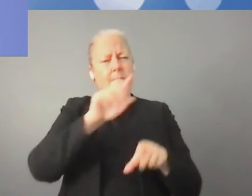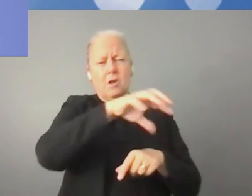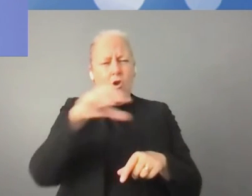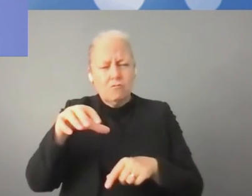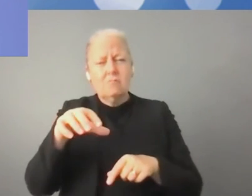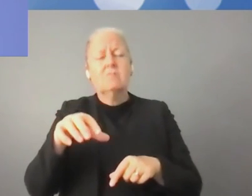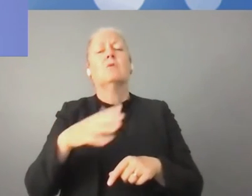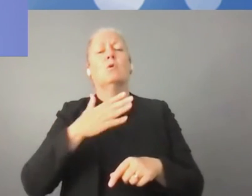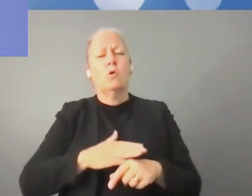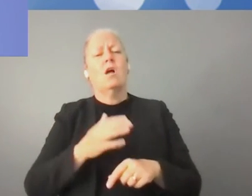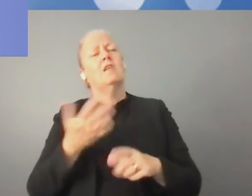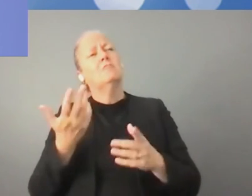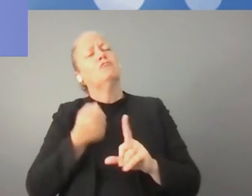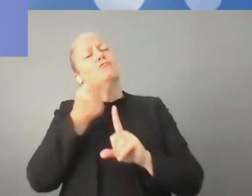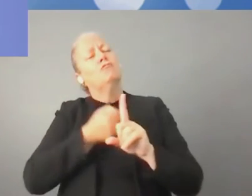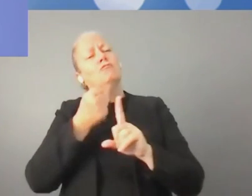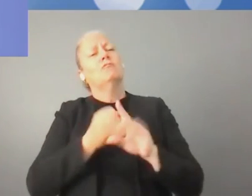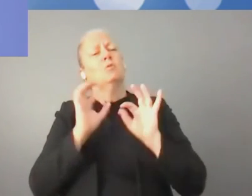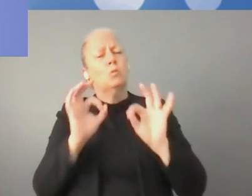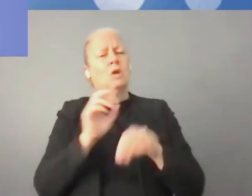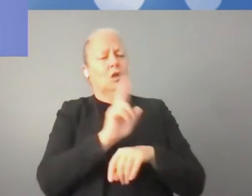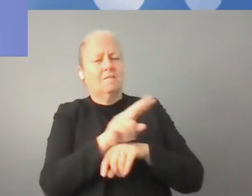услуг, но и кибербезопасности и